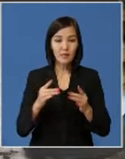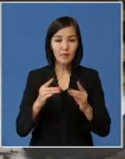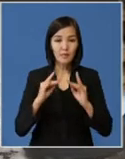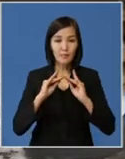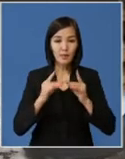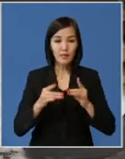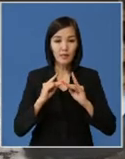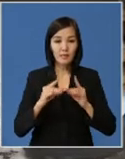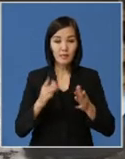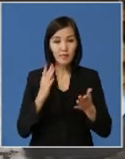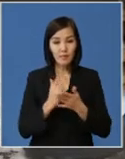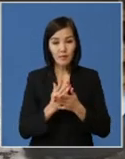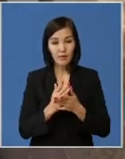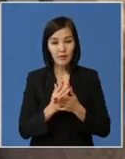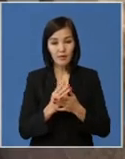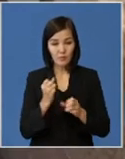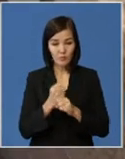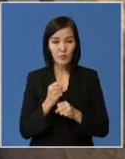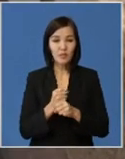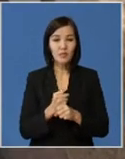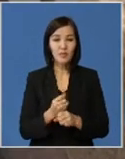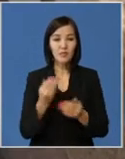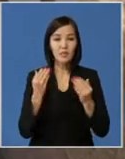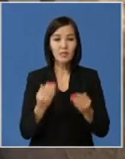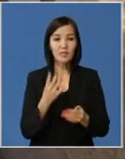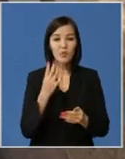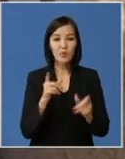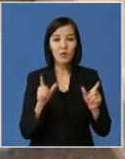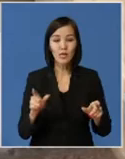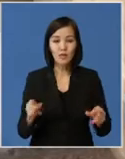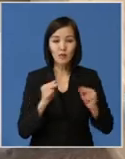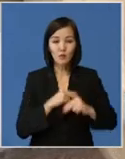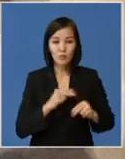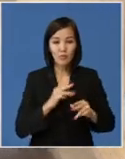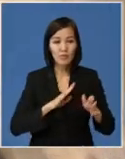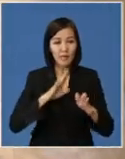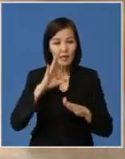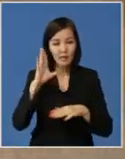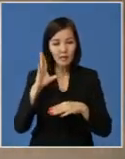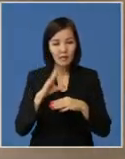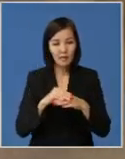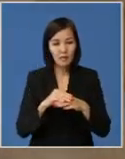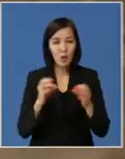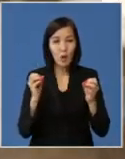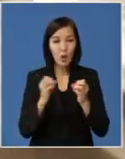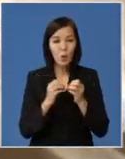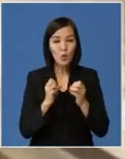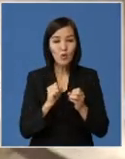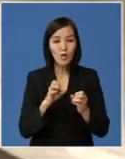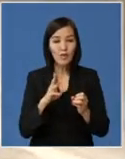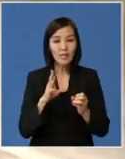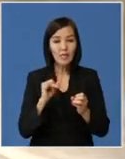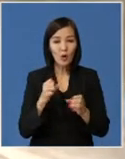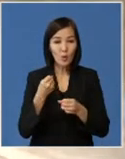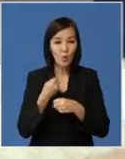енді көркейтсек бе деп отырмыз. Бүгінде цехта 4 адам жұмыс істейді. Ертелігеш ағаш жонып, күнделікті 10-нан аса астау ояды. Ұлт